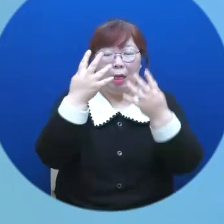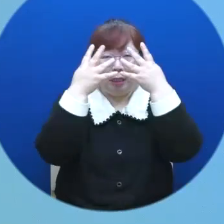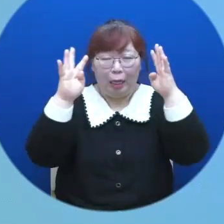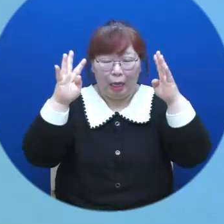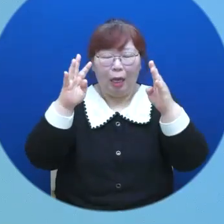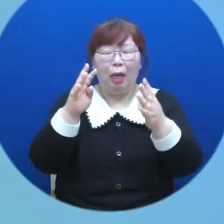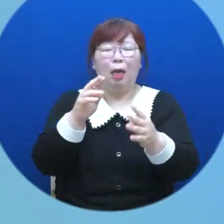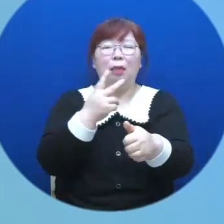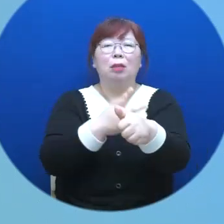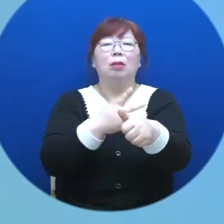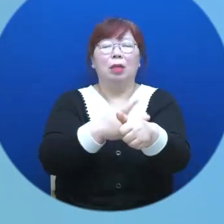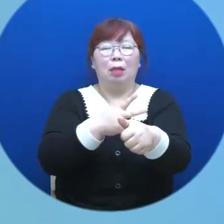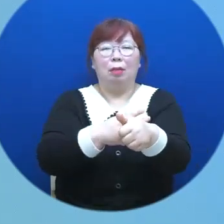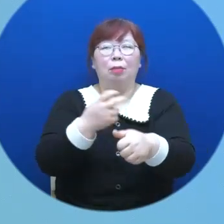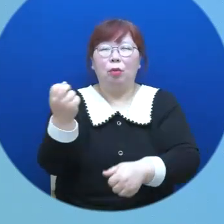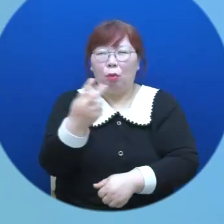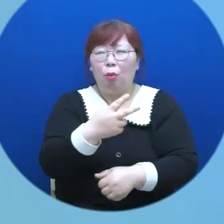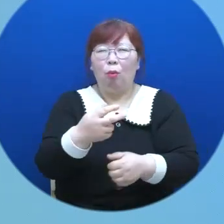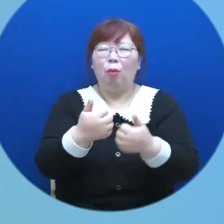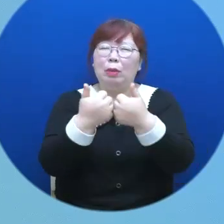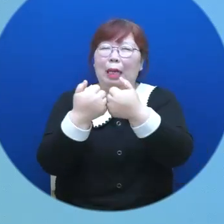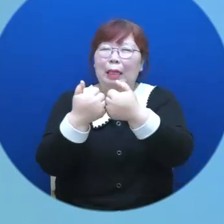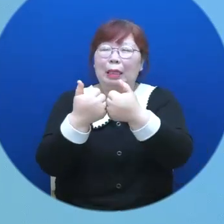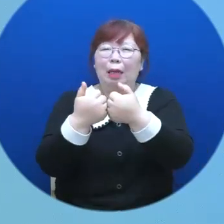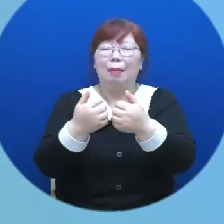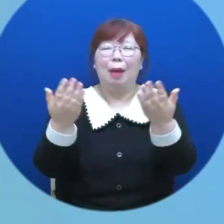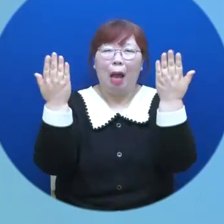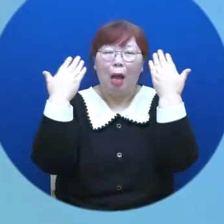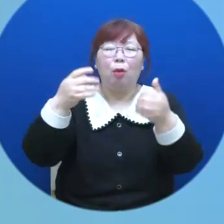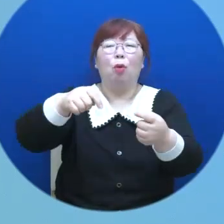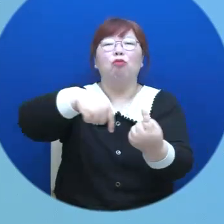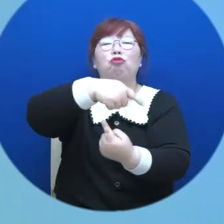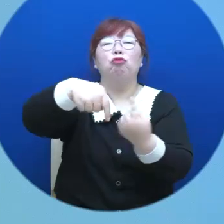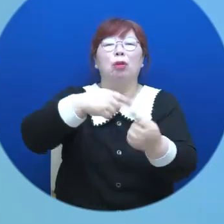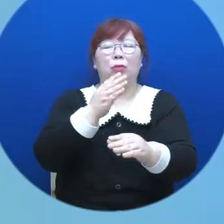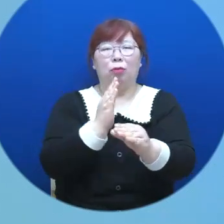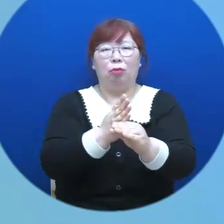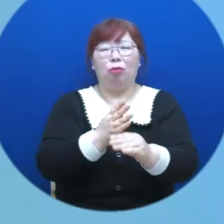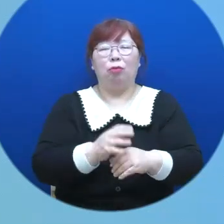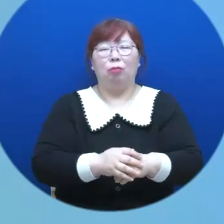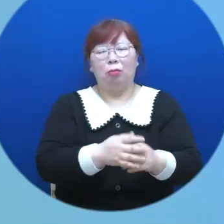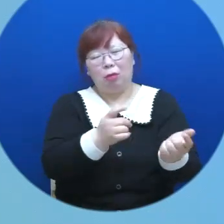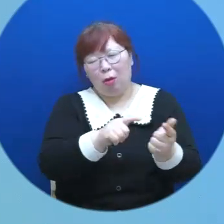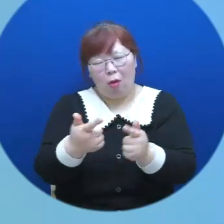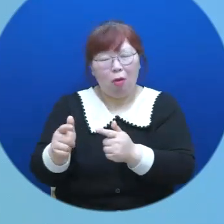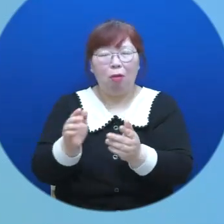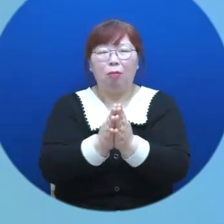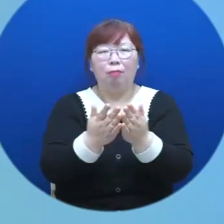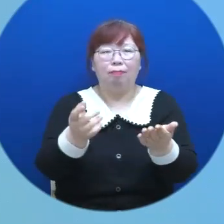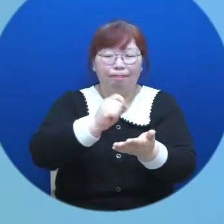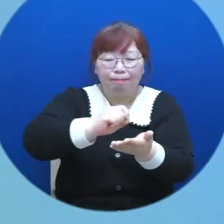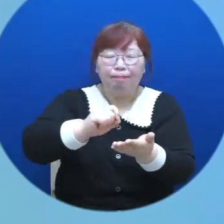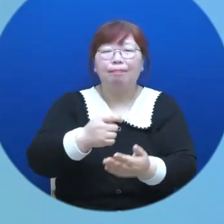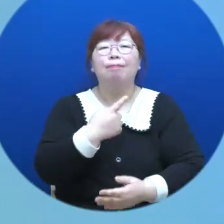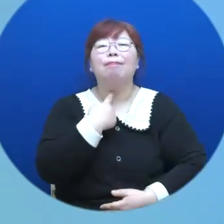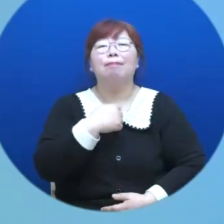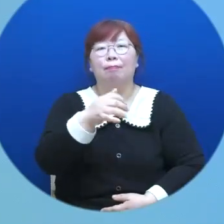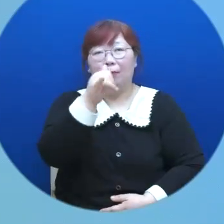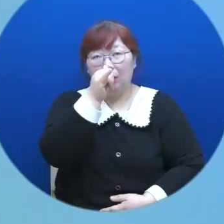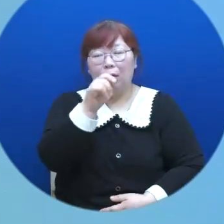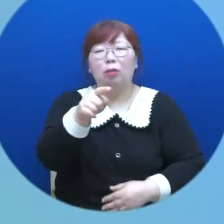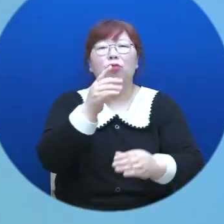상담학교를 운영하는 그런 분입니다. 여러 권의 책을 썼습니다. 그 책